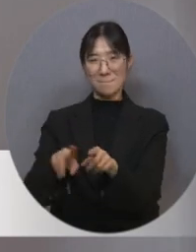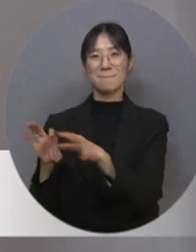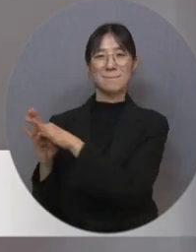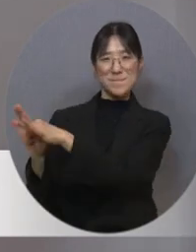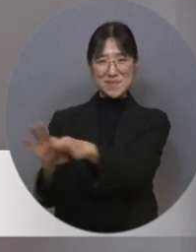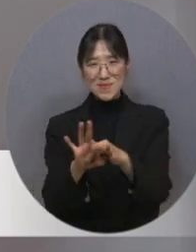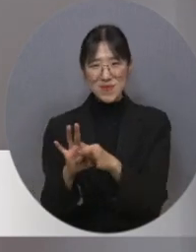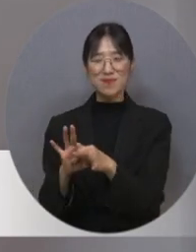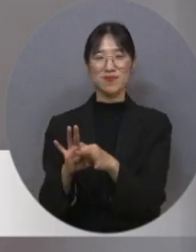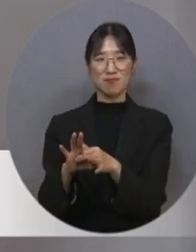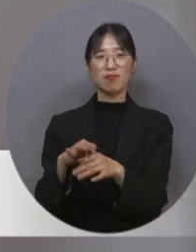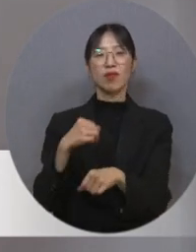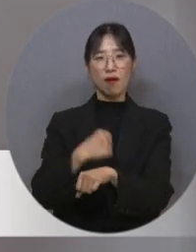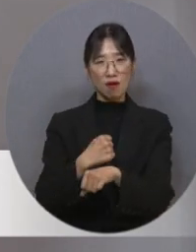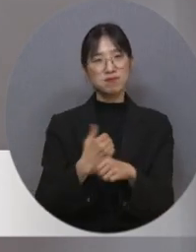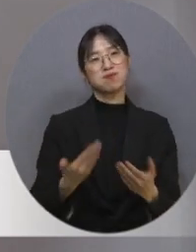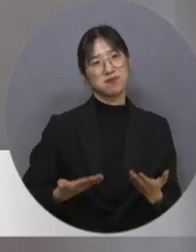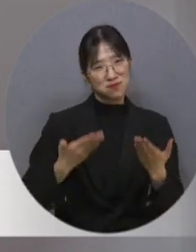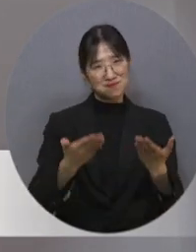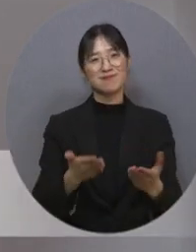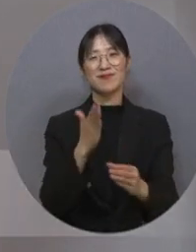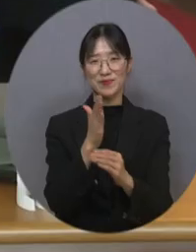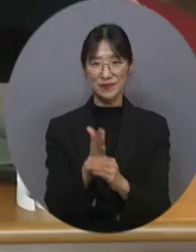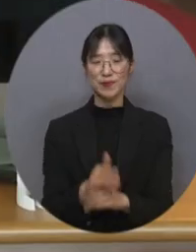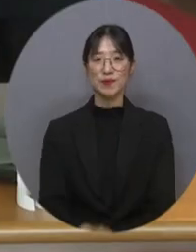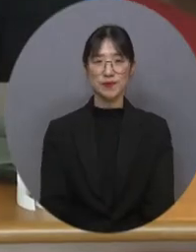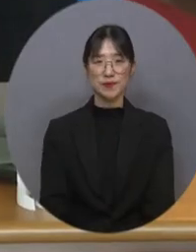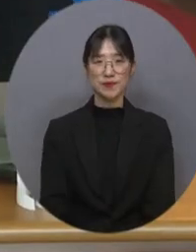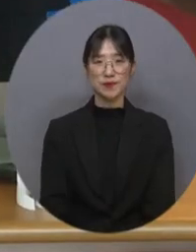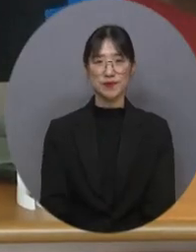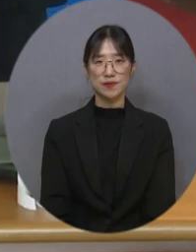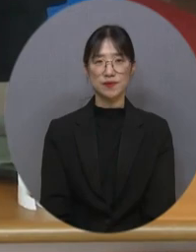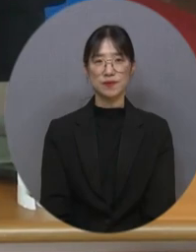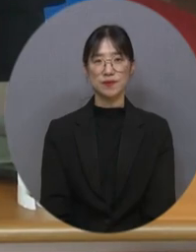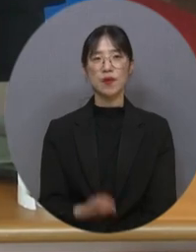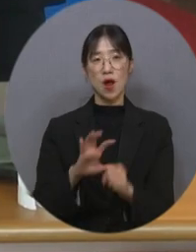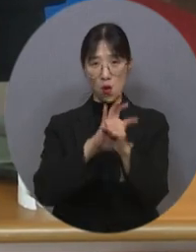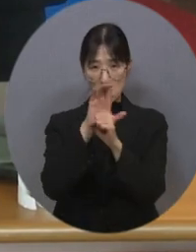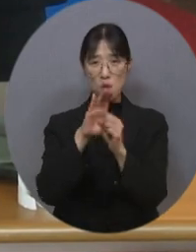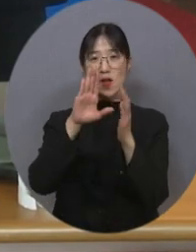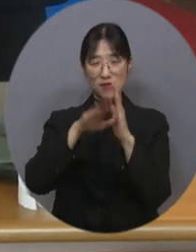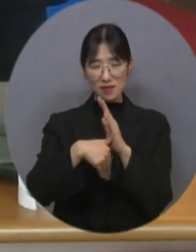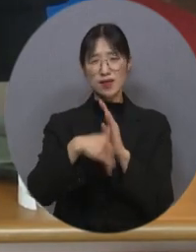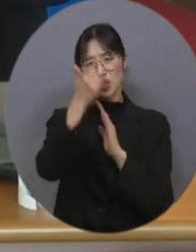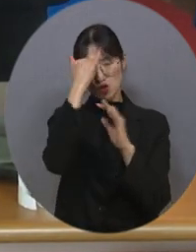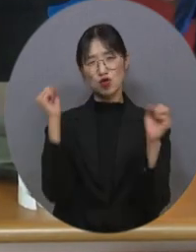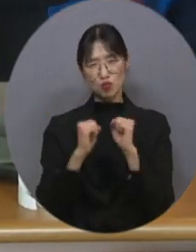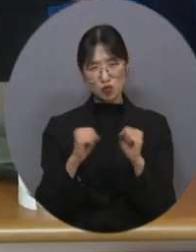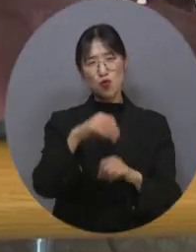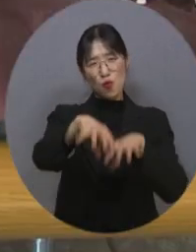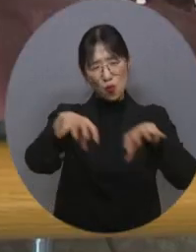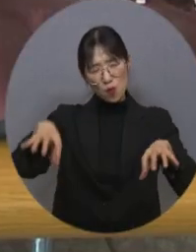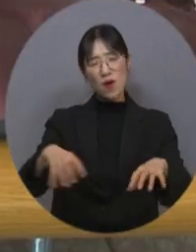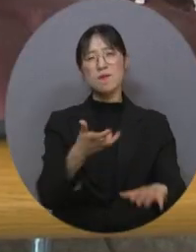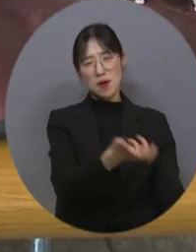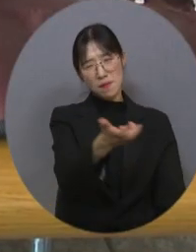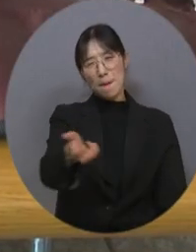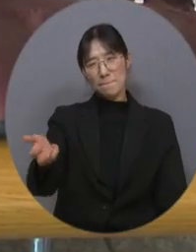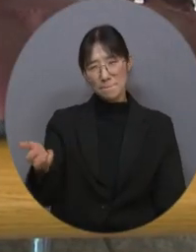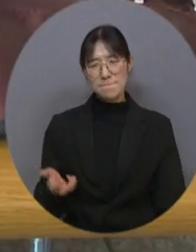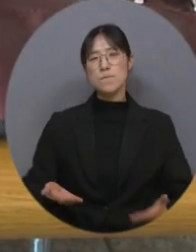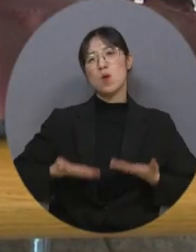연이어서 저희 계속 봉사하고 있는 중입니다. 코로나 기간에도 충북 각지에서 봉사를 진행해온